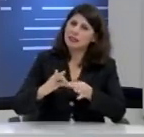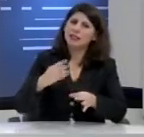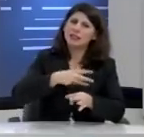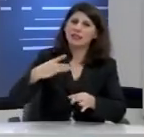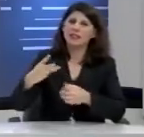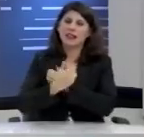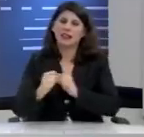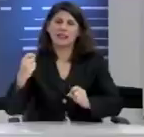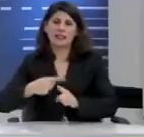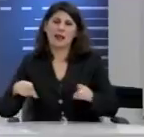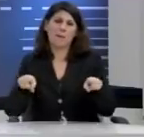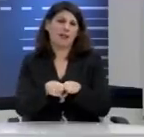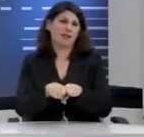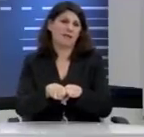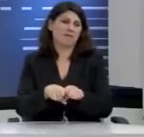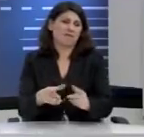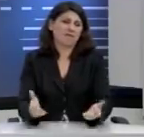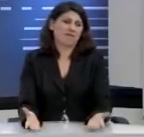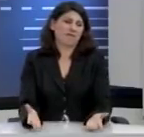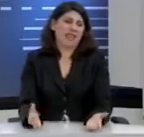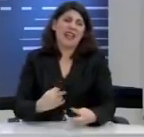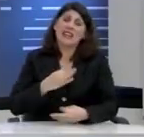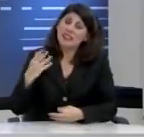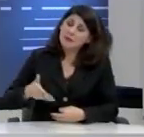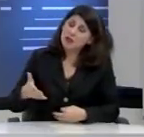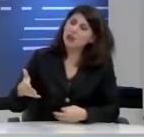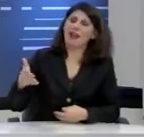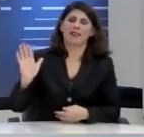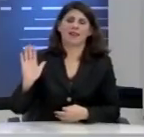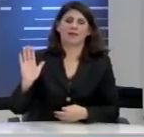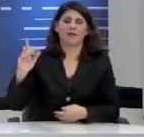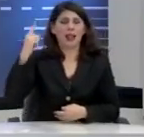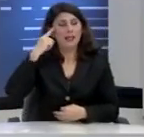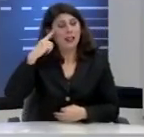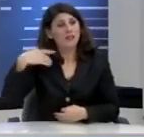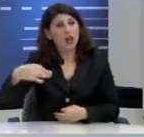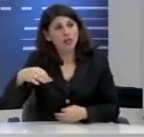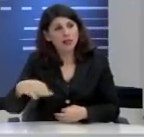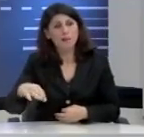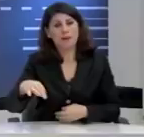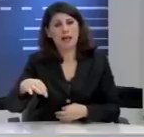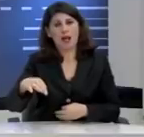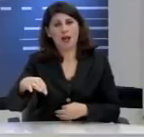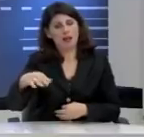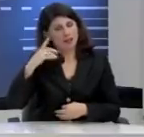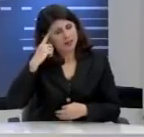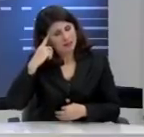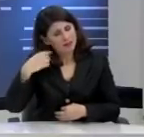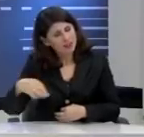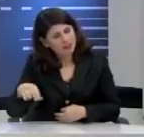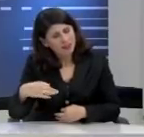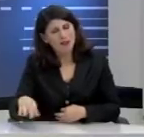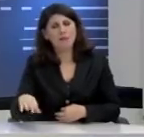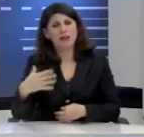μαζί. Κύριε Μητσοτάκη, καταλαβαίνω την αδυναμία Παρακαλώ. Σας. Καταλαβαίνω την αδυναμία σας να